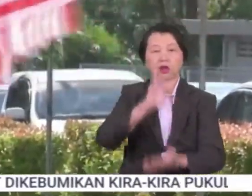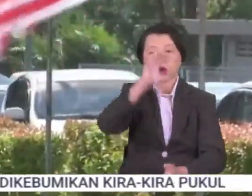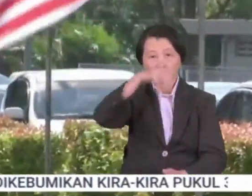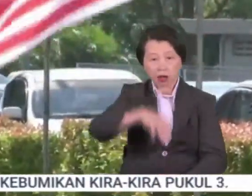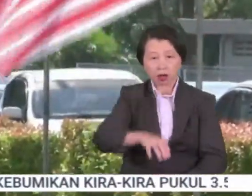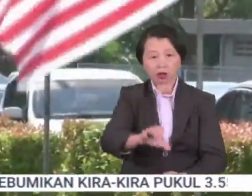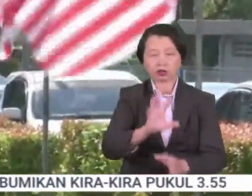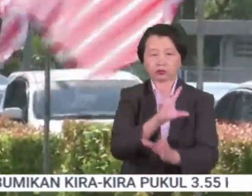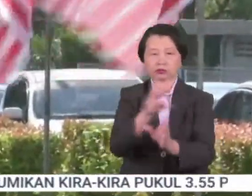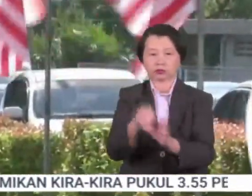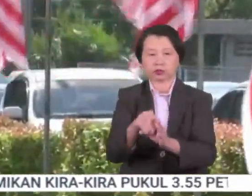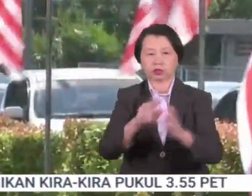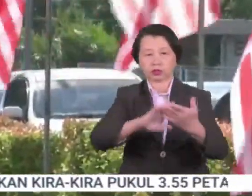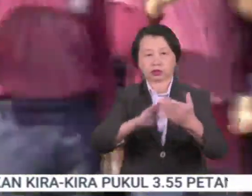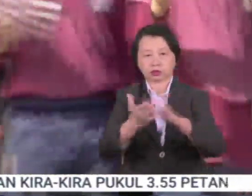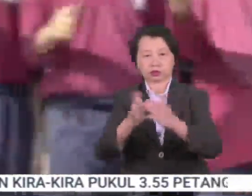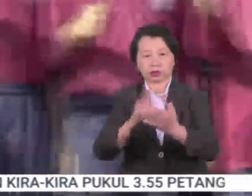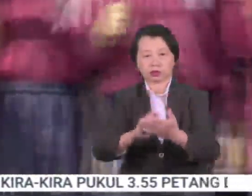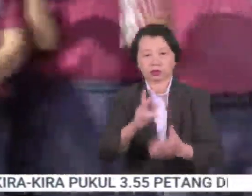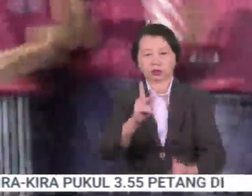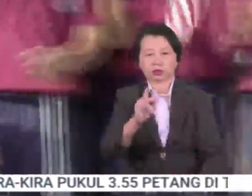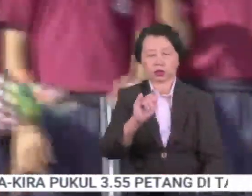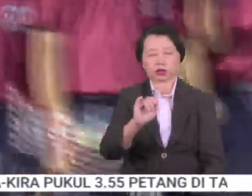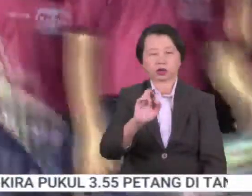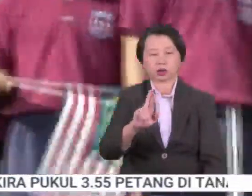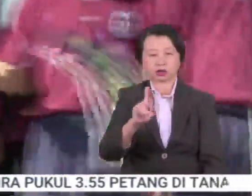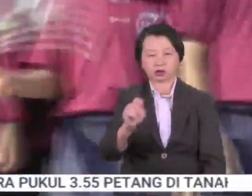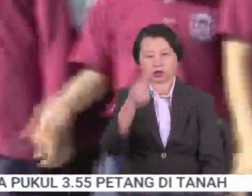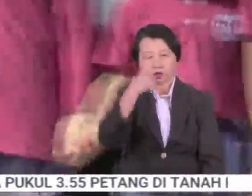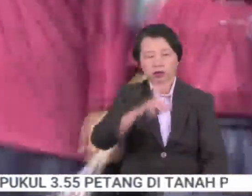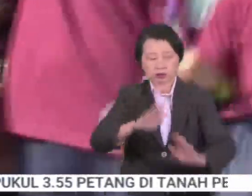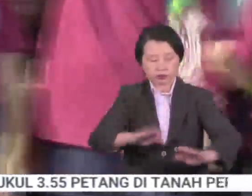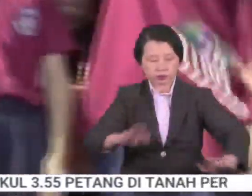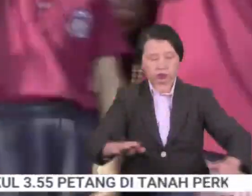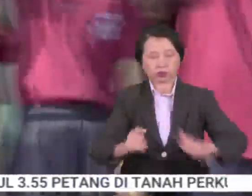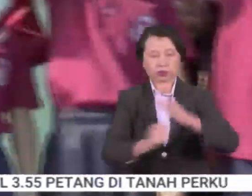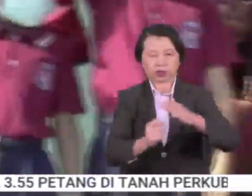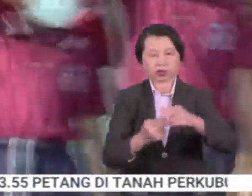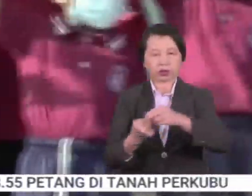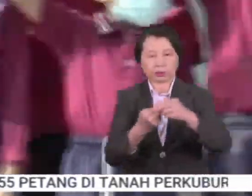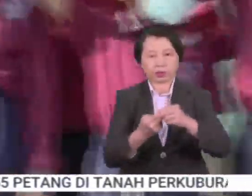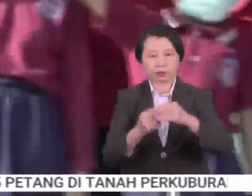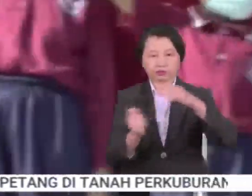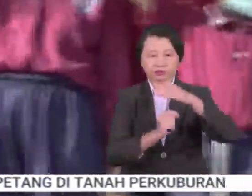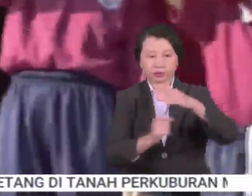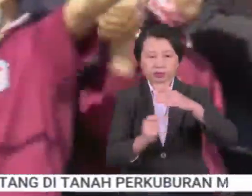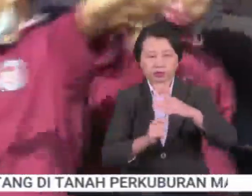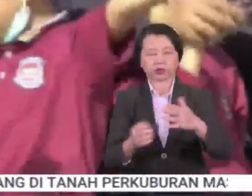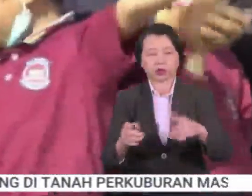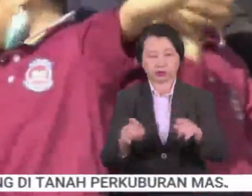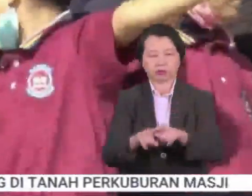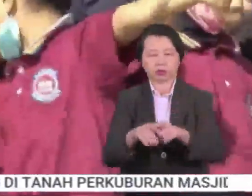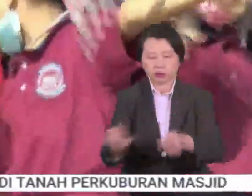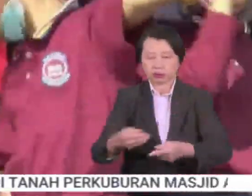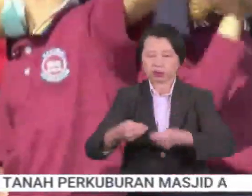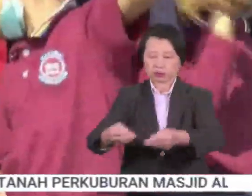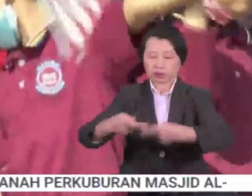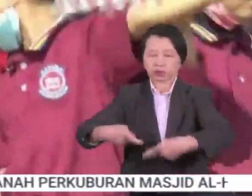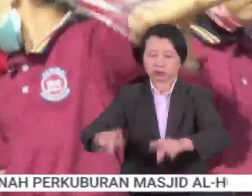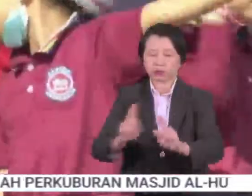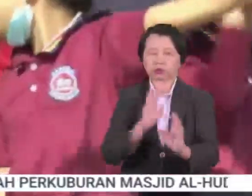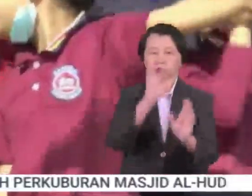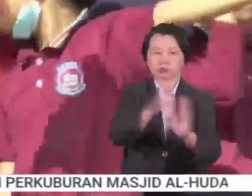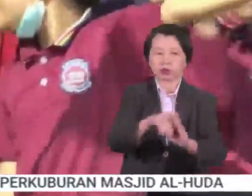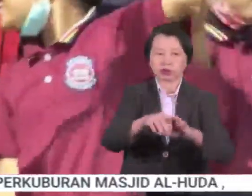gajah membabitkan komuniti KRT bagi murid tabika perpaduan dan task jenus perpaduan pula mereka diberi peluang